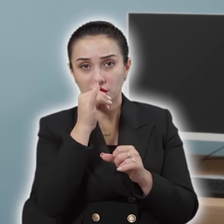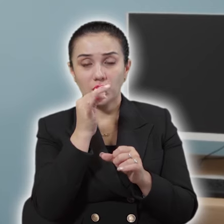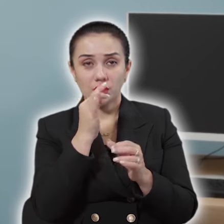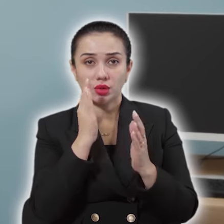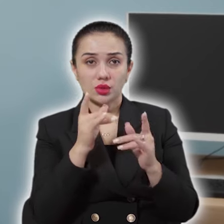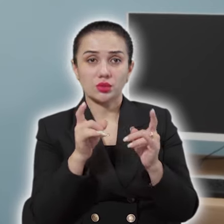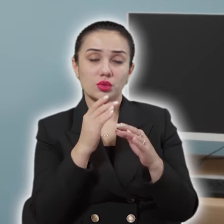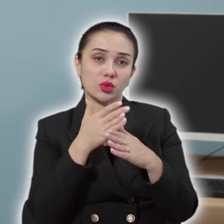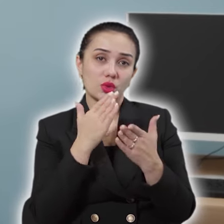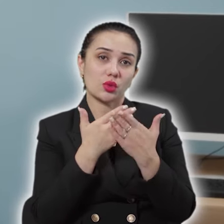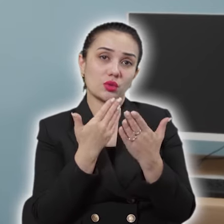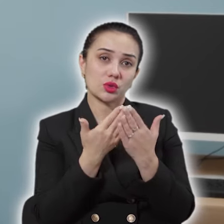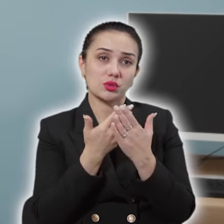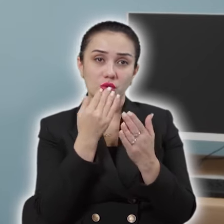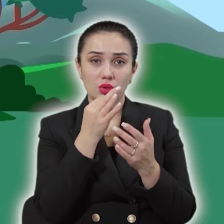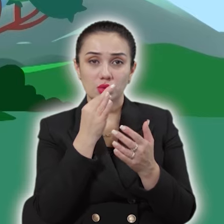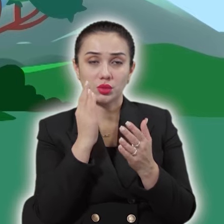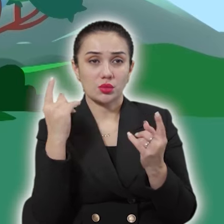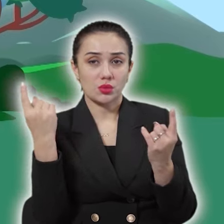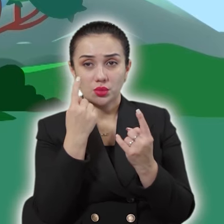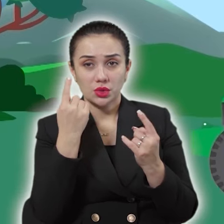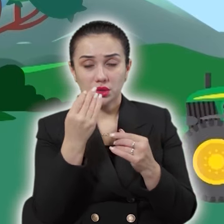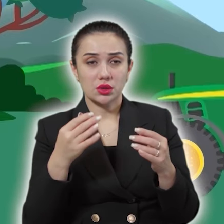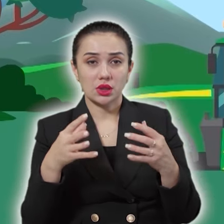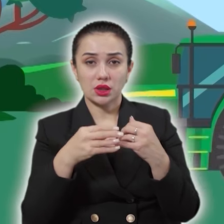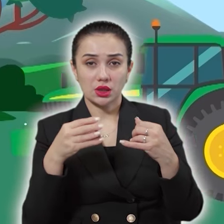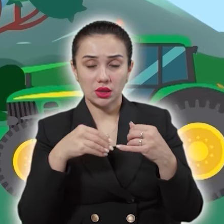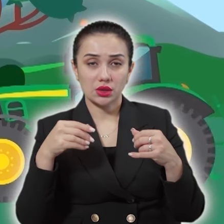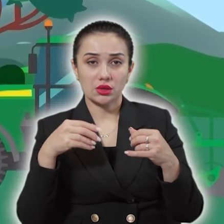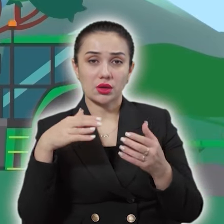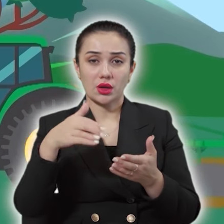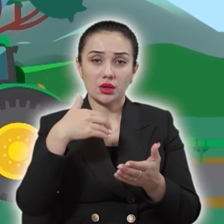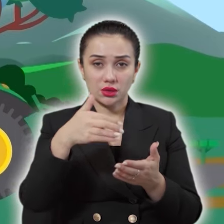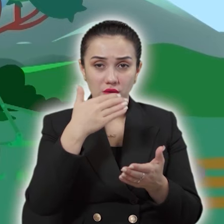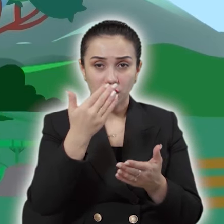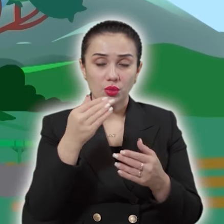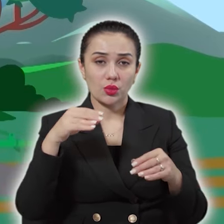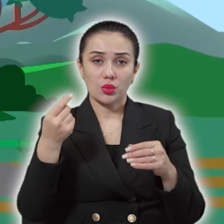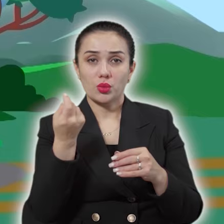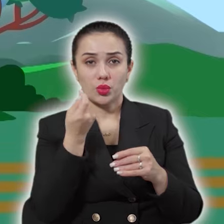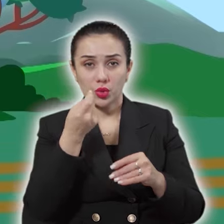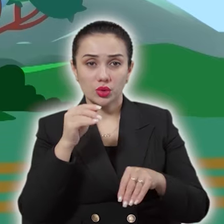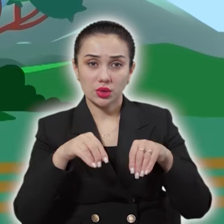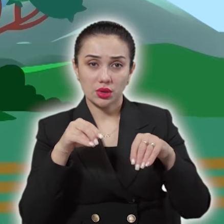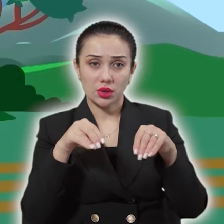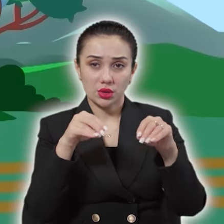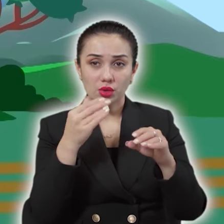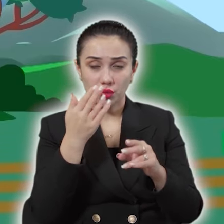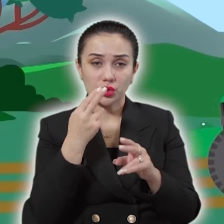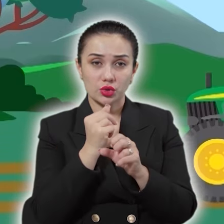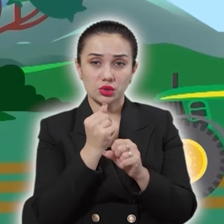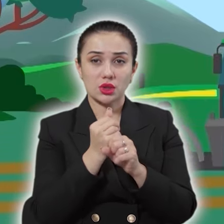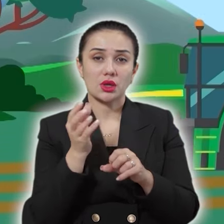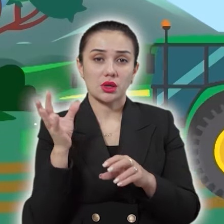uchun buni oddiy non timsolida ko'rib chiqamiz. Birinchi bo'lib yer haydaladi va unda bug'doy ekiladi. To'g'ri,